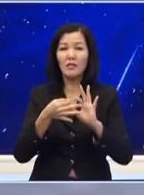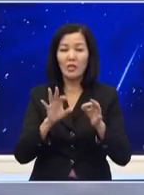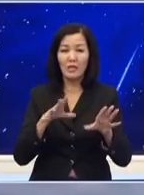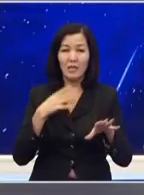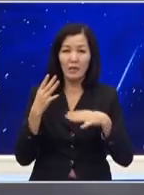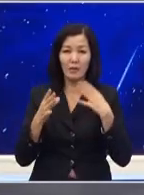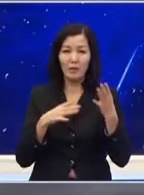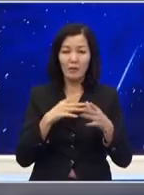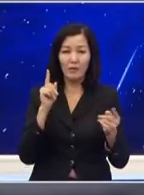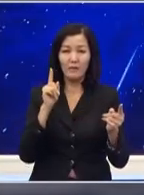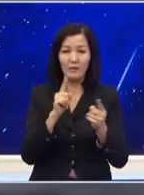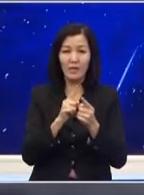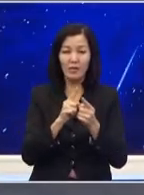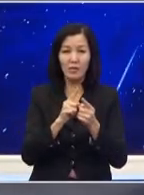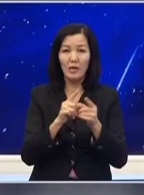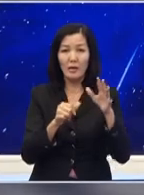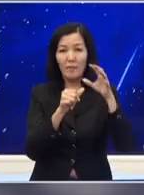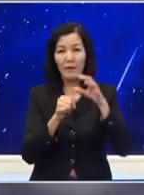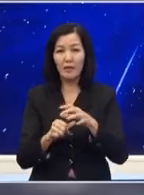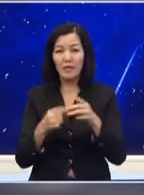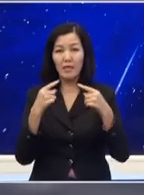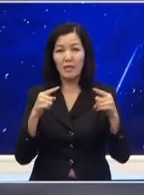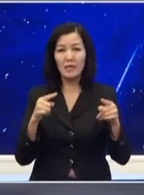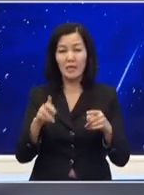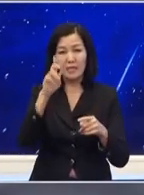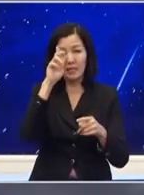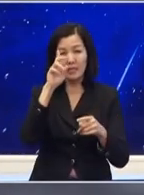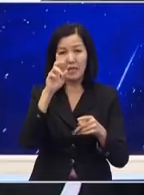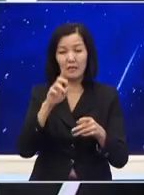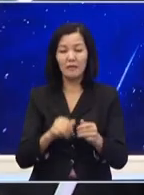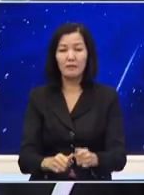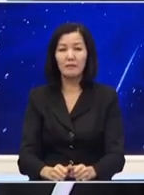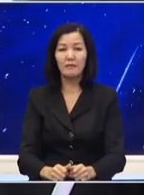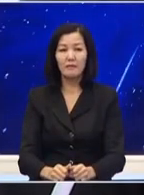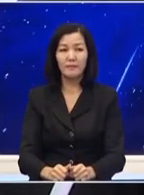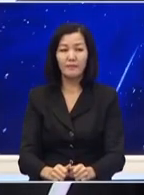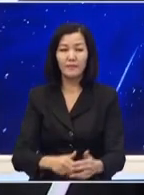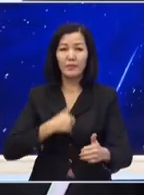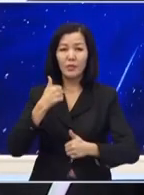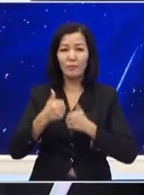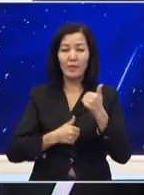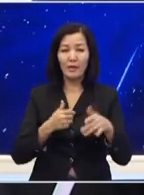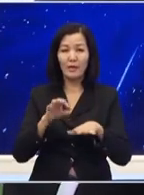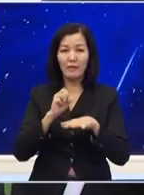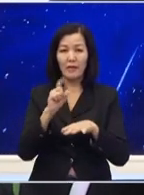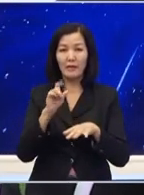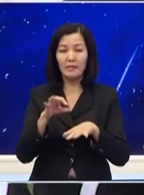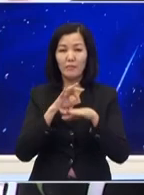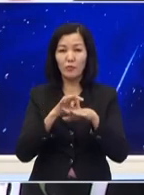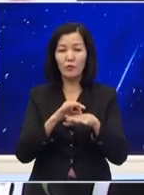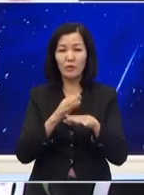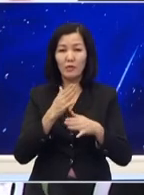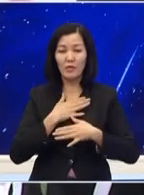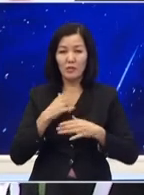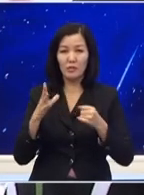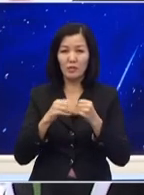подготовиться ко встрече с парапланеристами из разных зарубежных стран. чемпионат Азии будет проходить как раз в нашем регионе, как